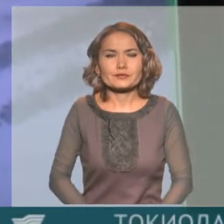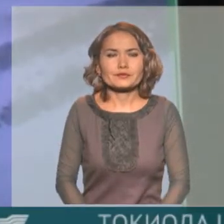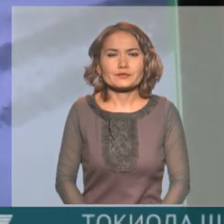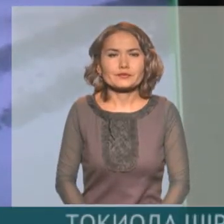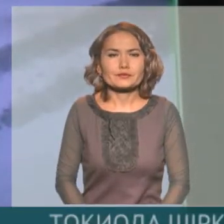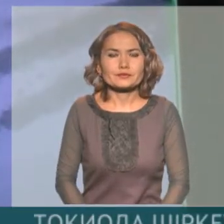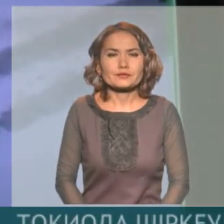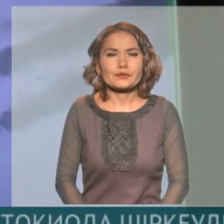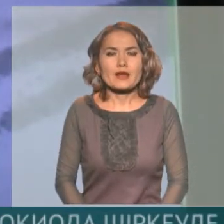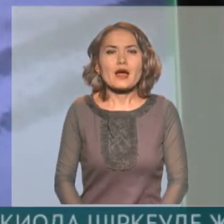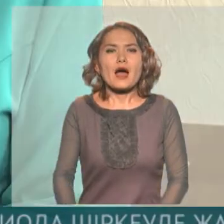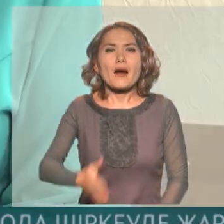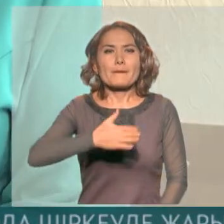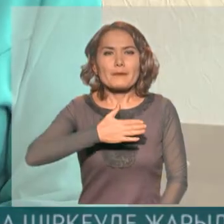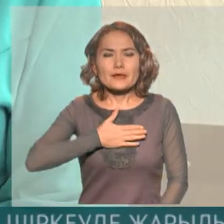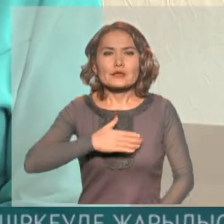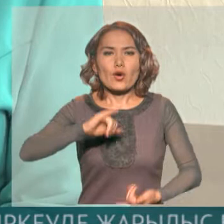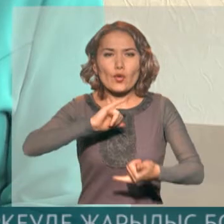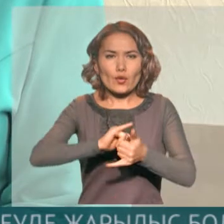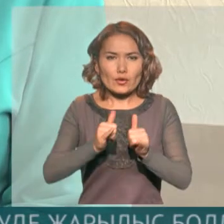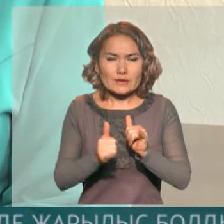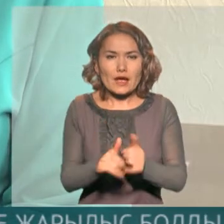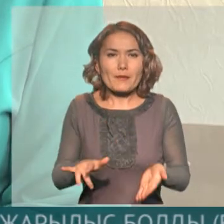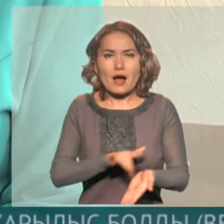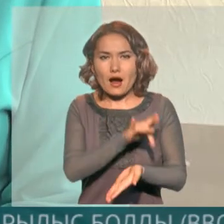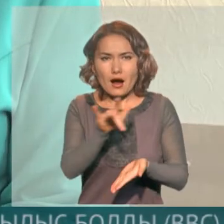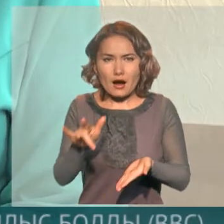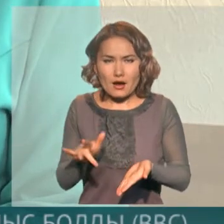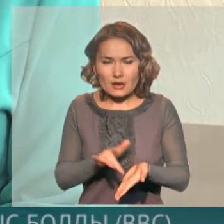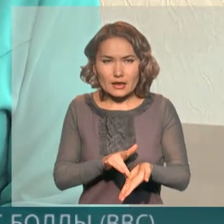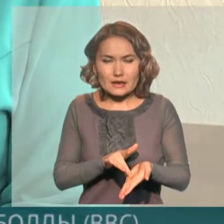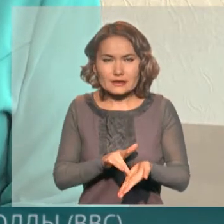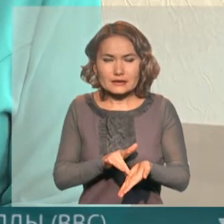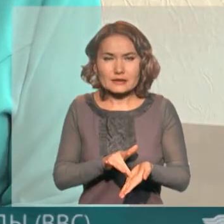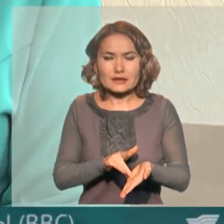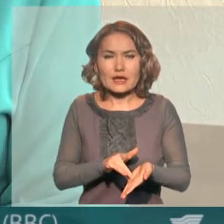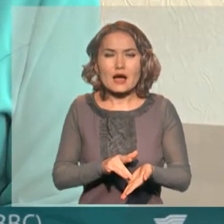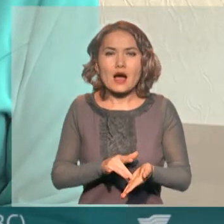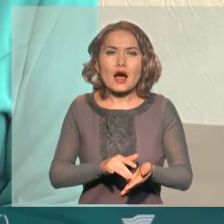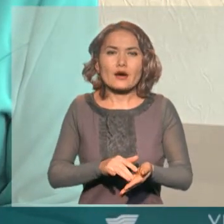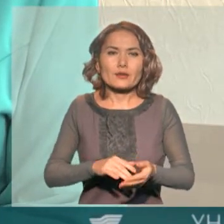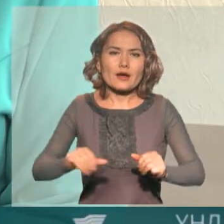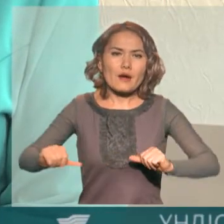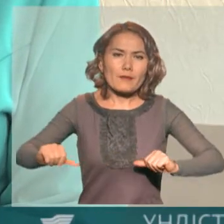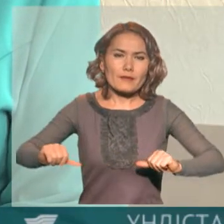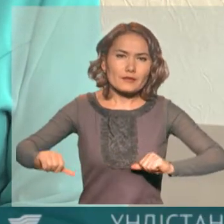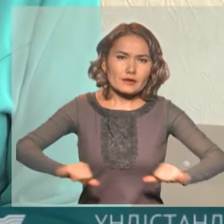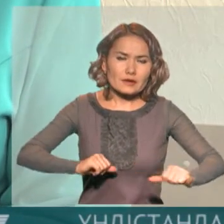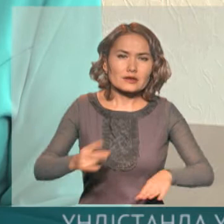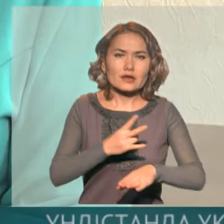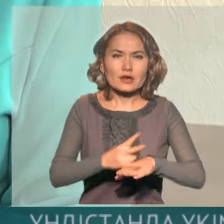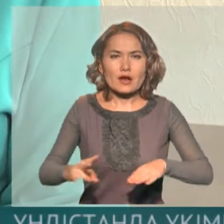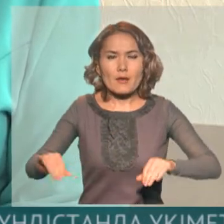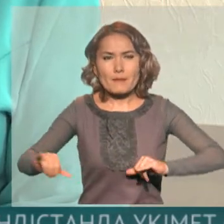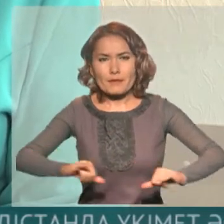Біздің жергілікті өзіміздің қоғамдық ұйымдармен, жалпы қалалықтармен бұл жұмысты қылмыстың алдын